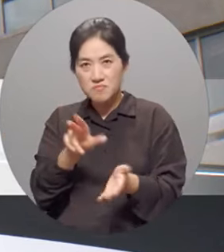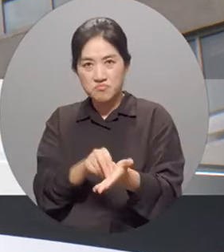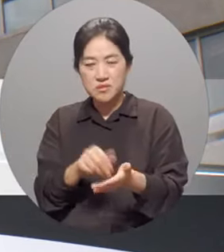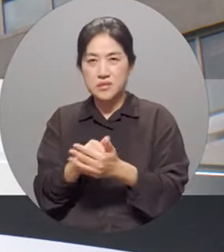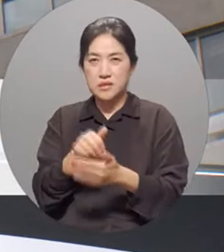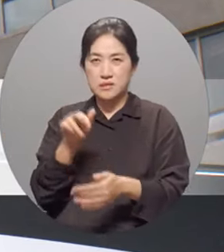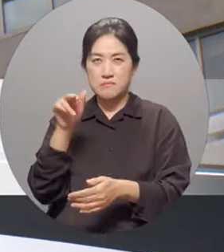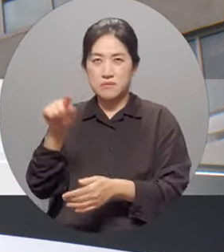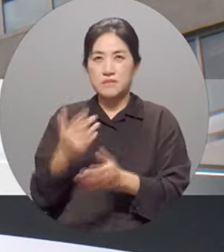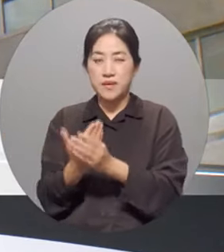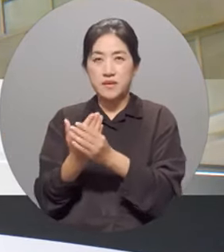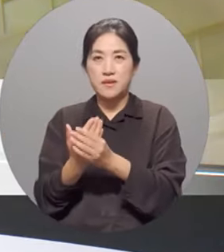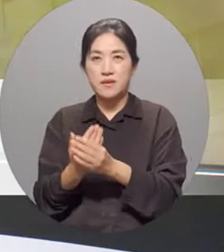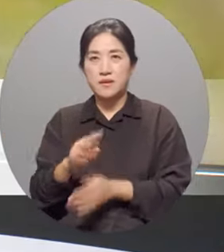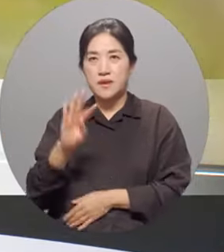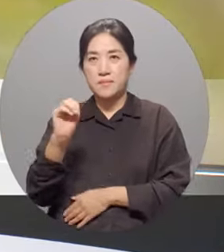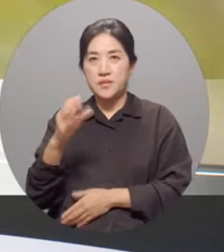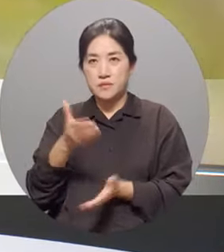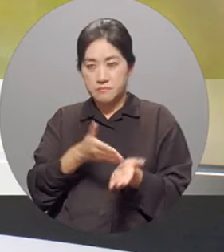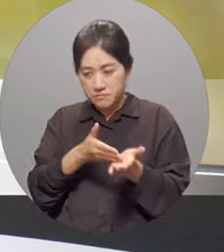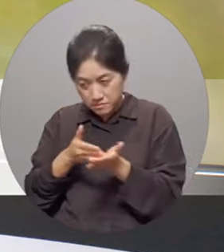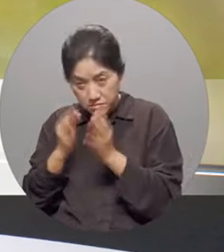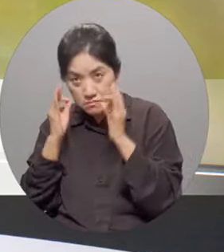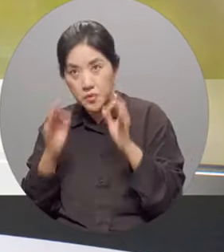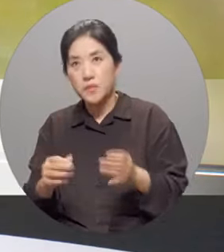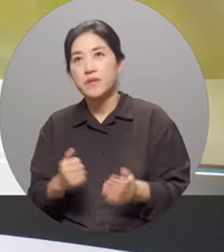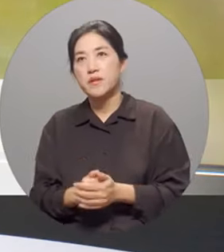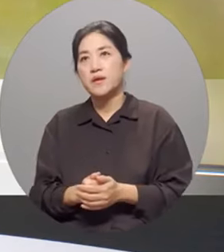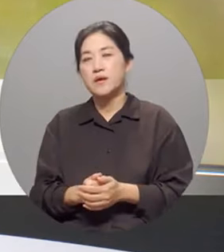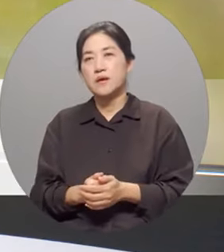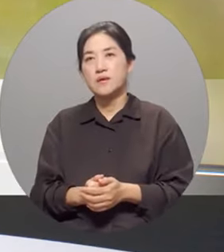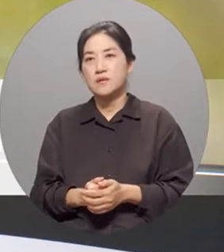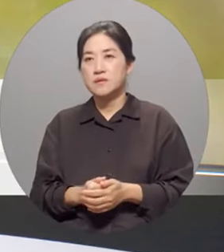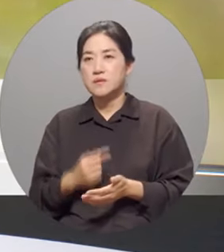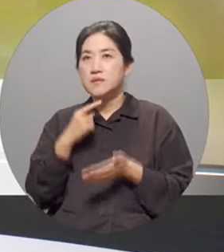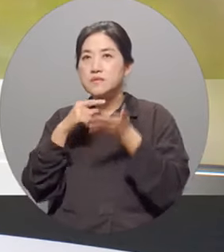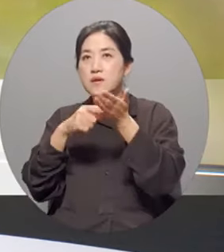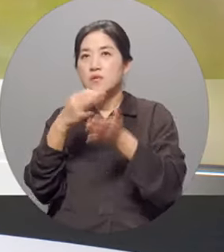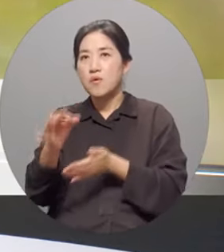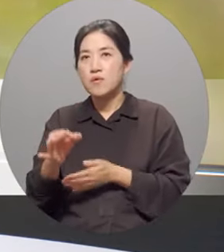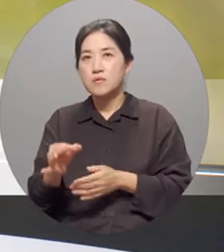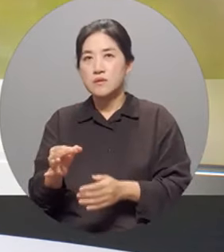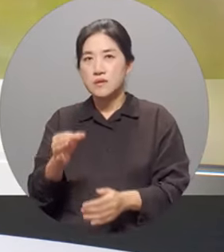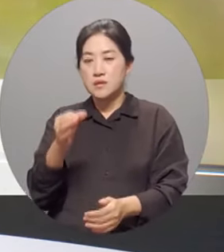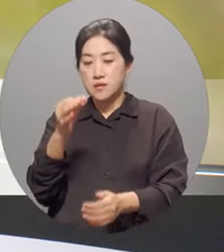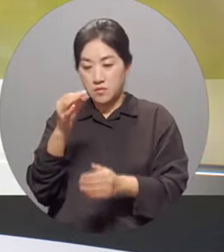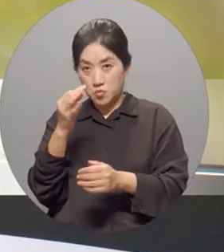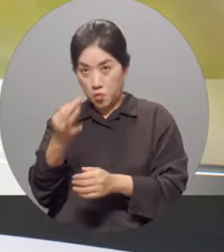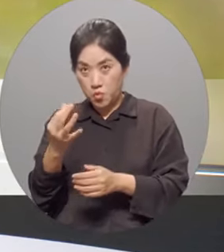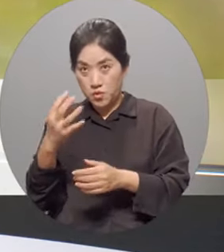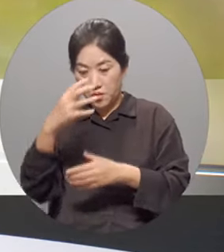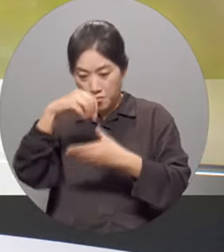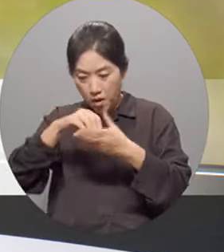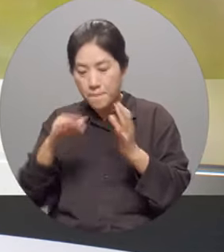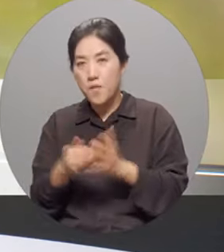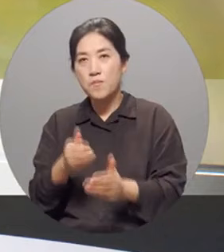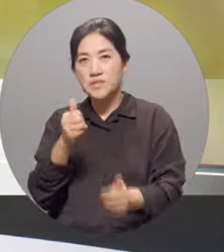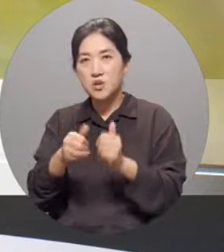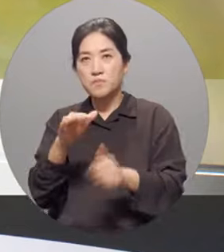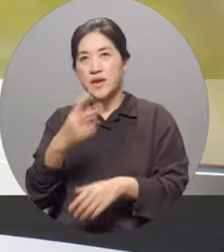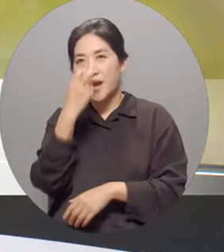비판이 제기됐습니다 MBC 취재 결과 전형료는 시험장의 감독관 두 명이 들어가는 걸 기준으로 산정도